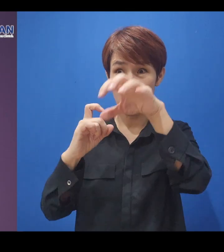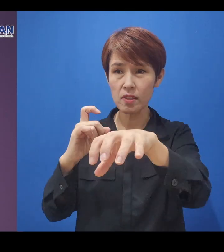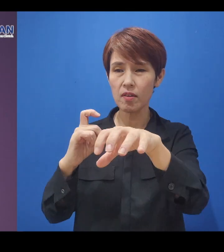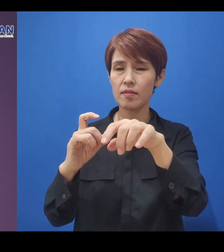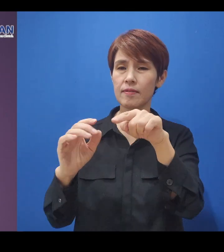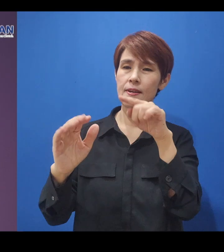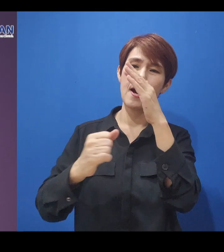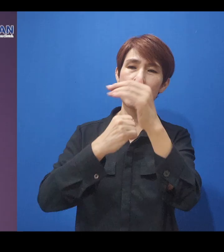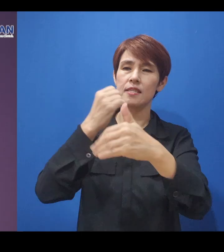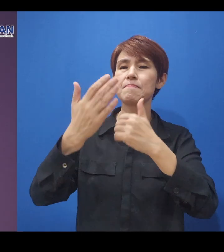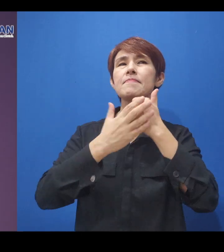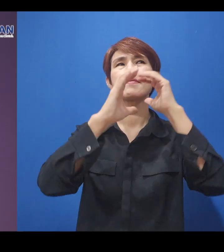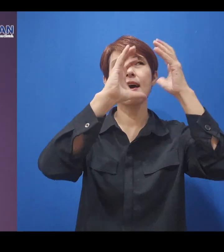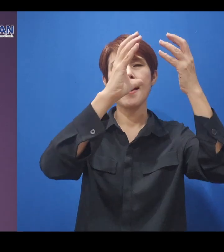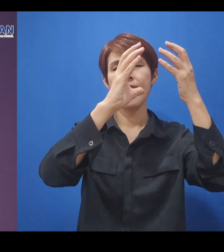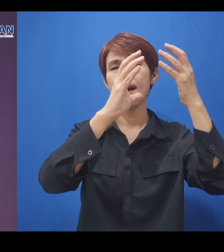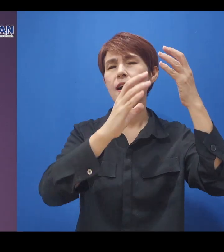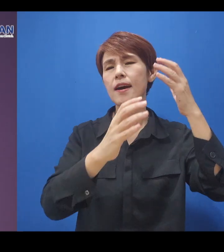나라를 전했습니다.